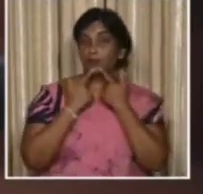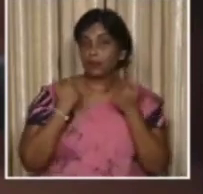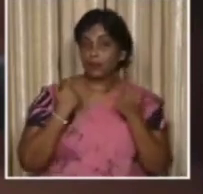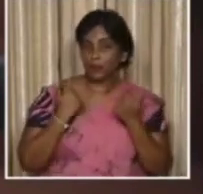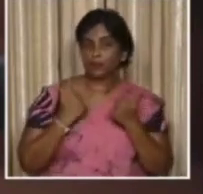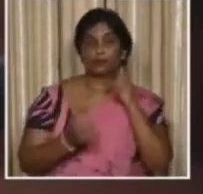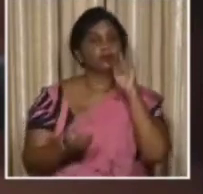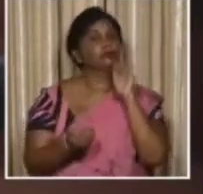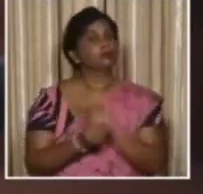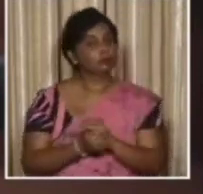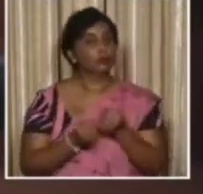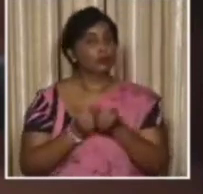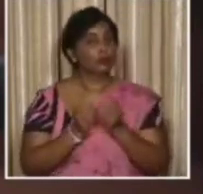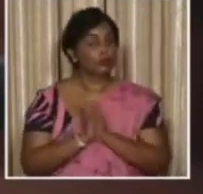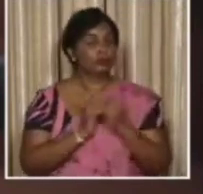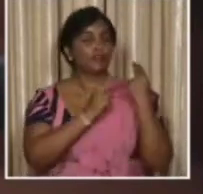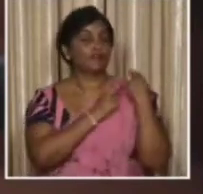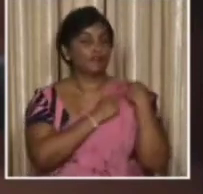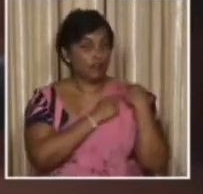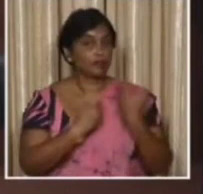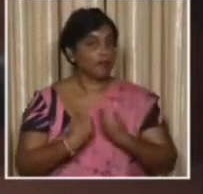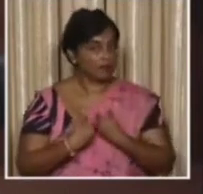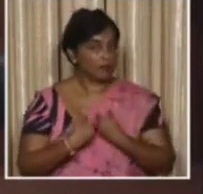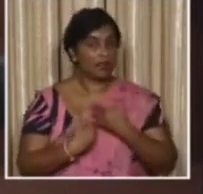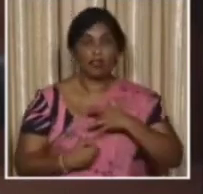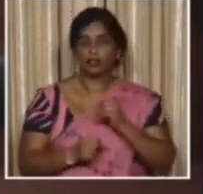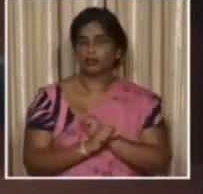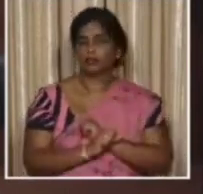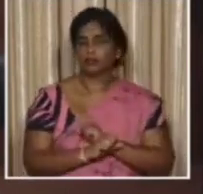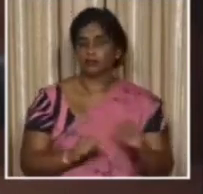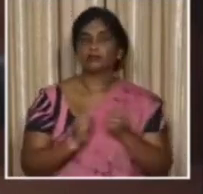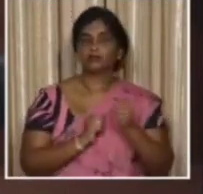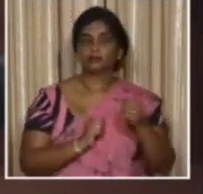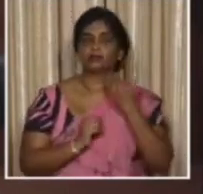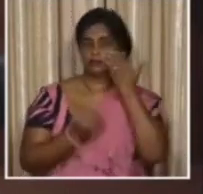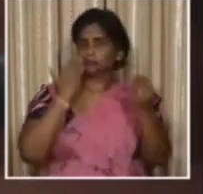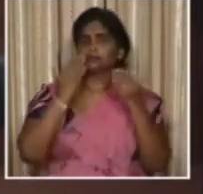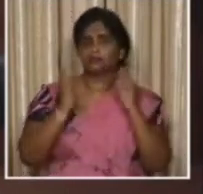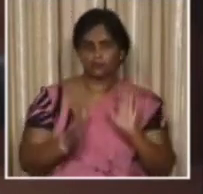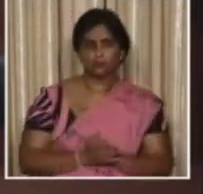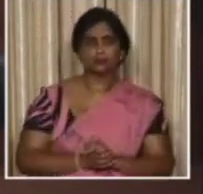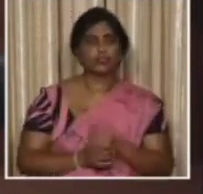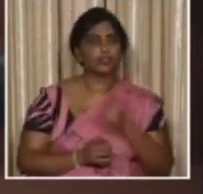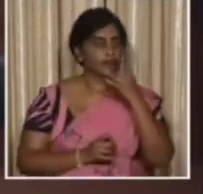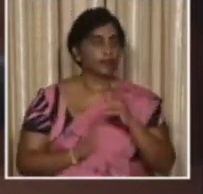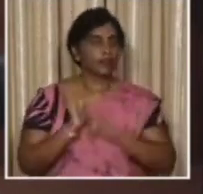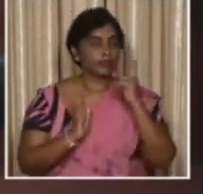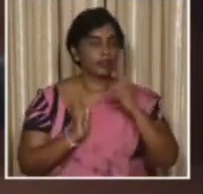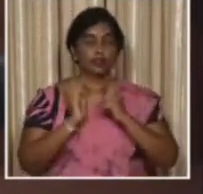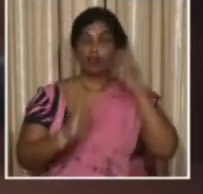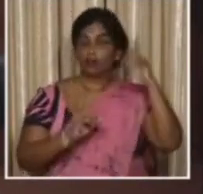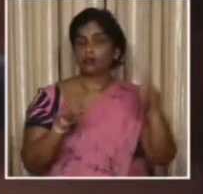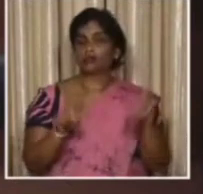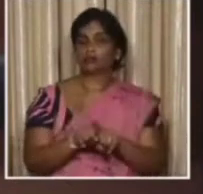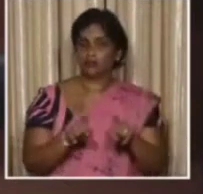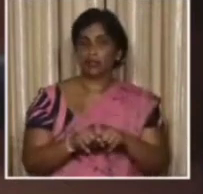අභිමානී ආරක්ෂා කිරීම තමන්ගේ දෙවුර මත පැවරී තිබෙනවා කියන හැඟීමකින් නැතුව කටයුතු කරපු අවස්ථා අපි දැක්කා එනිසා ජාතික සහ ජාත්‍යන්තර